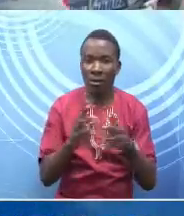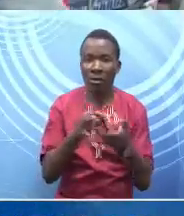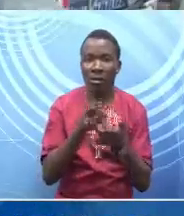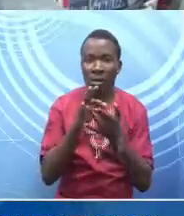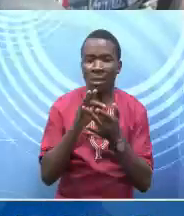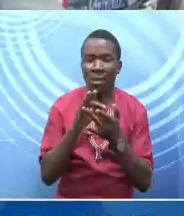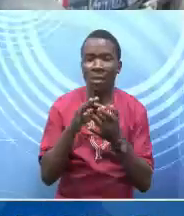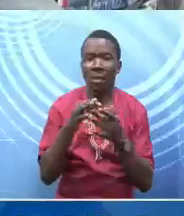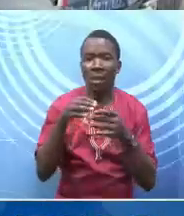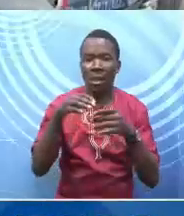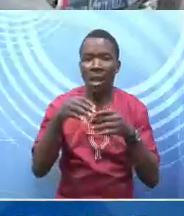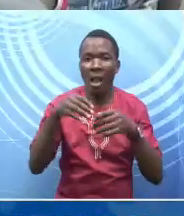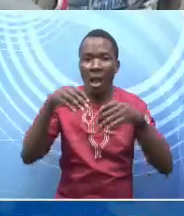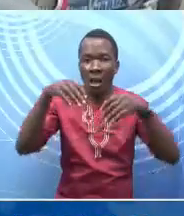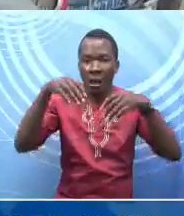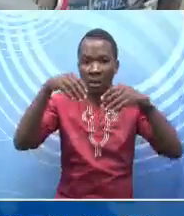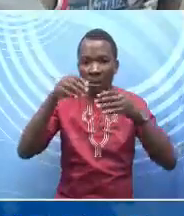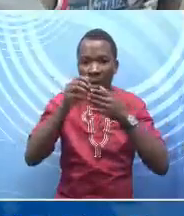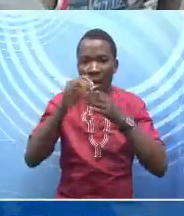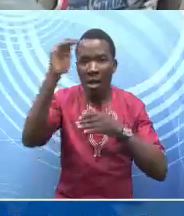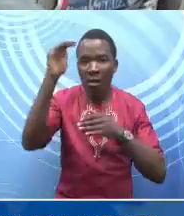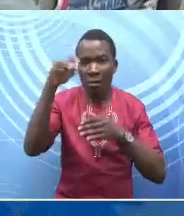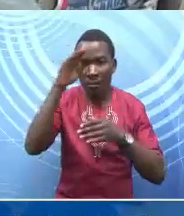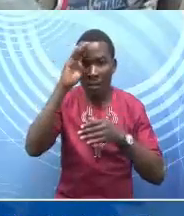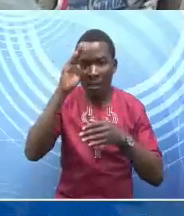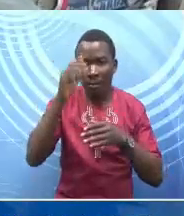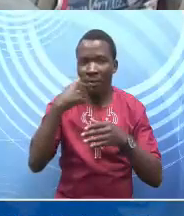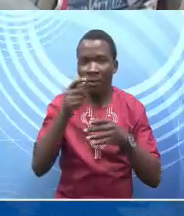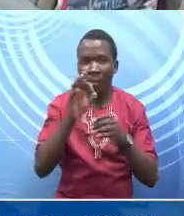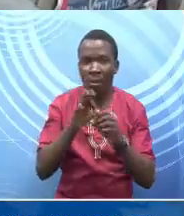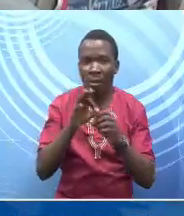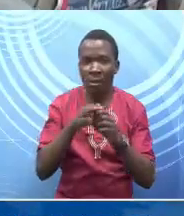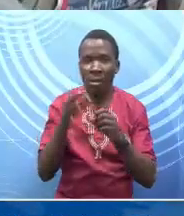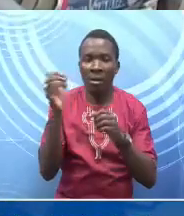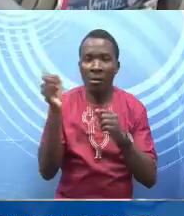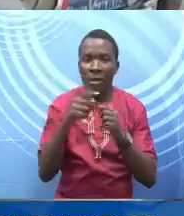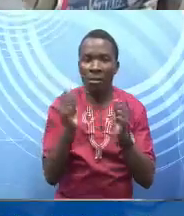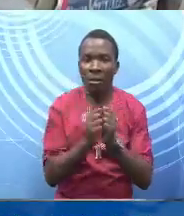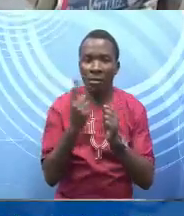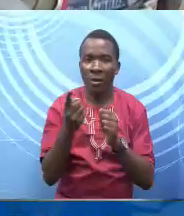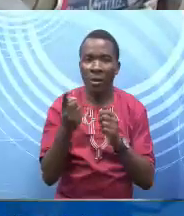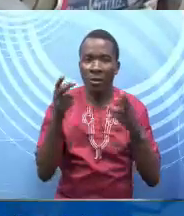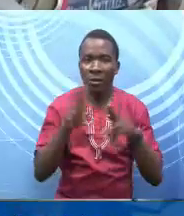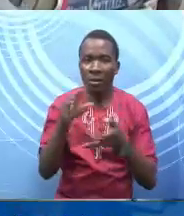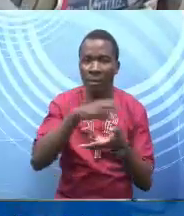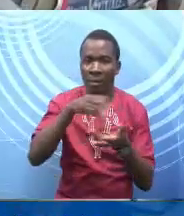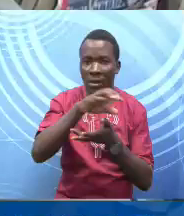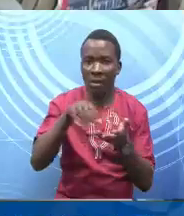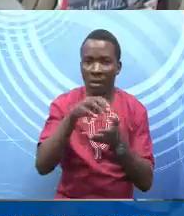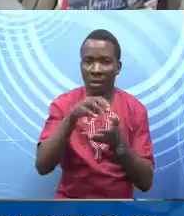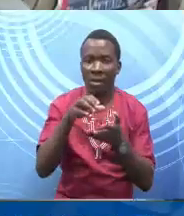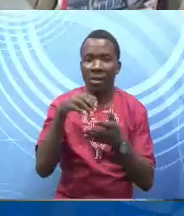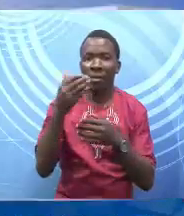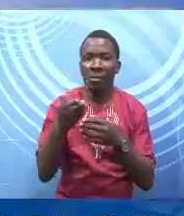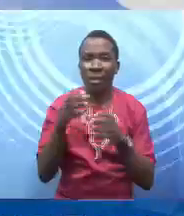ngo bahiritse ubutegetsi kuko amatora yo mu kwezi kwa 11 yabayemo uburiganya na amatora ishyaka rya Suki